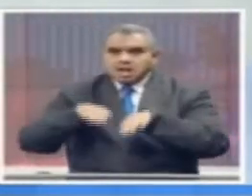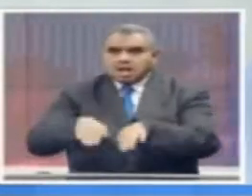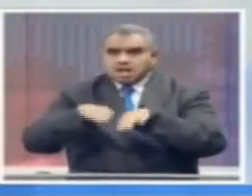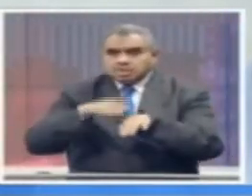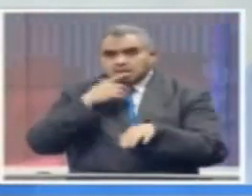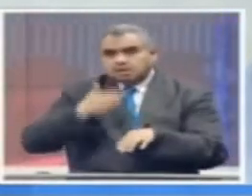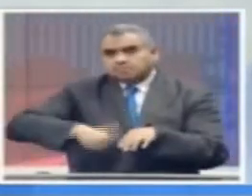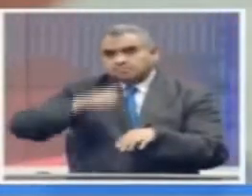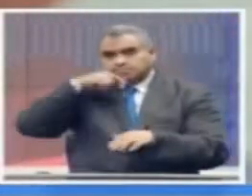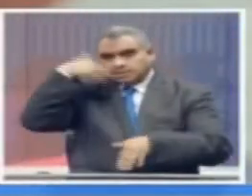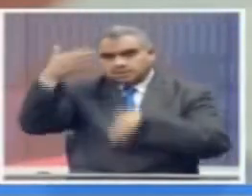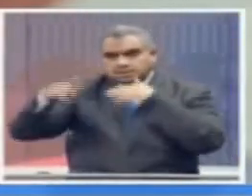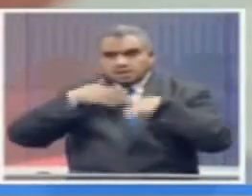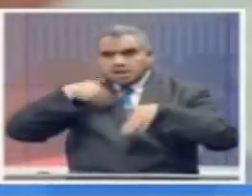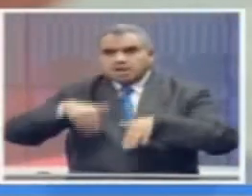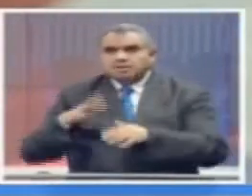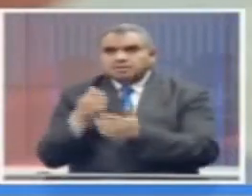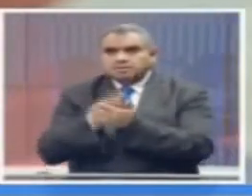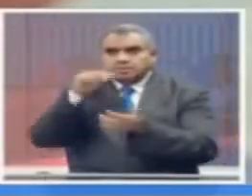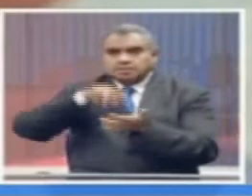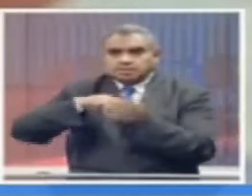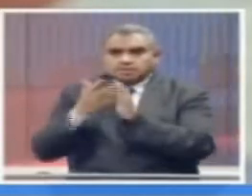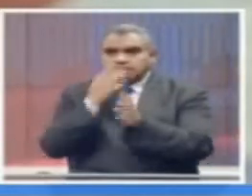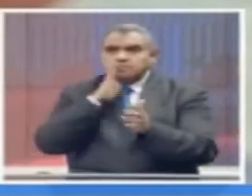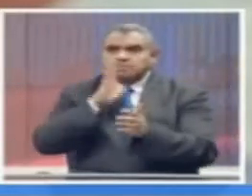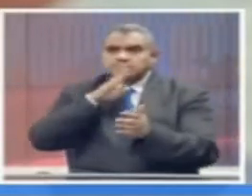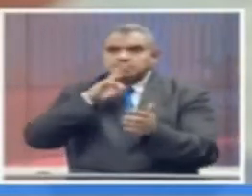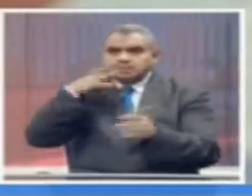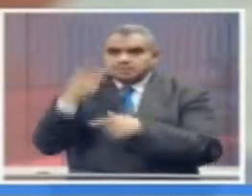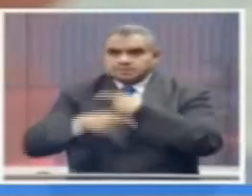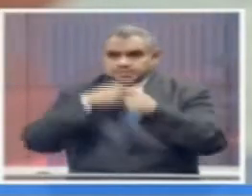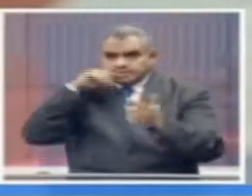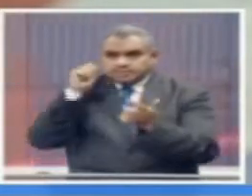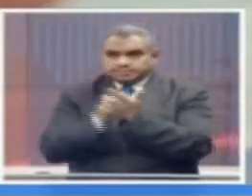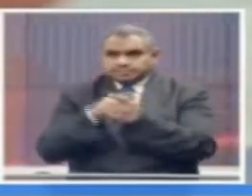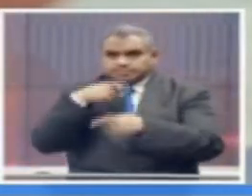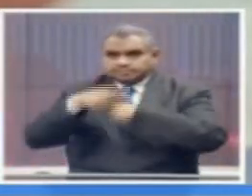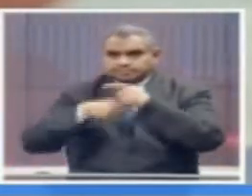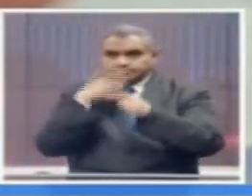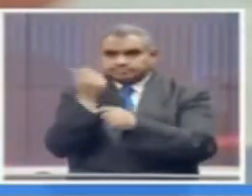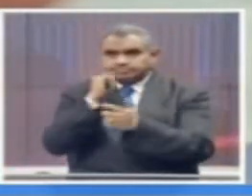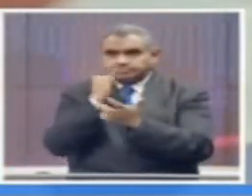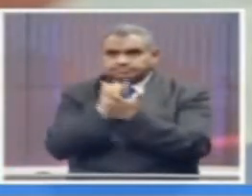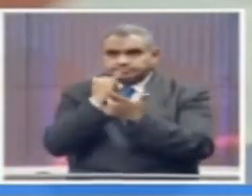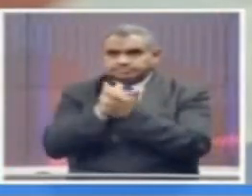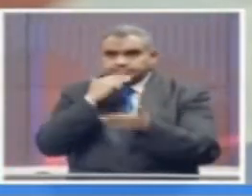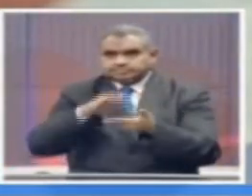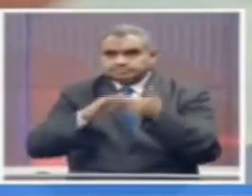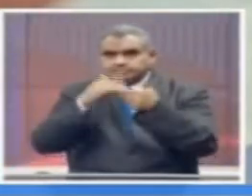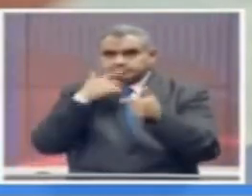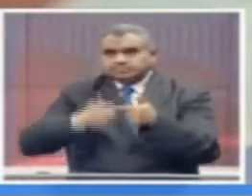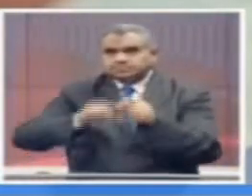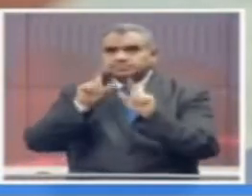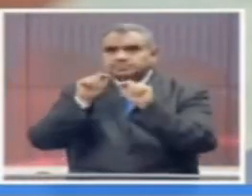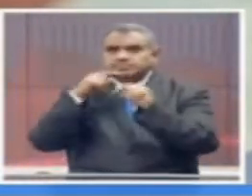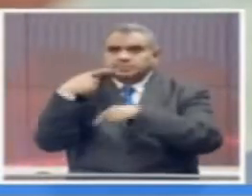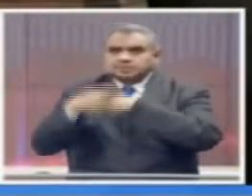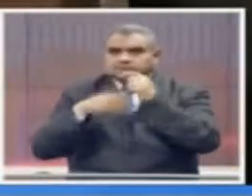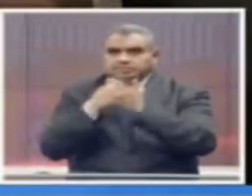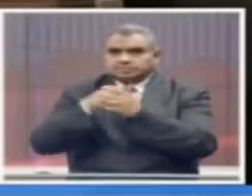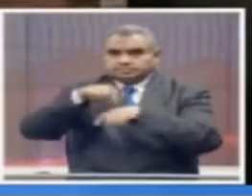أطلع أشتغل. أنا تعبت، كنت في وقت كنت كانوا بيطلعيني هذا أكشف مشي وكانوا بيكشف بيديني الدواء من عندهم والعلاج